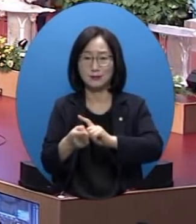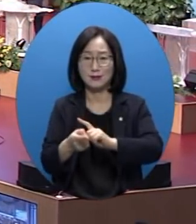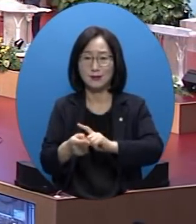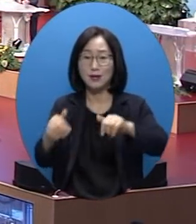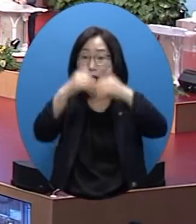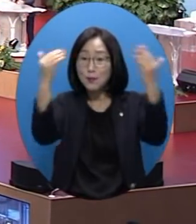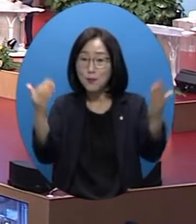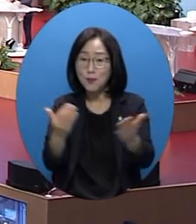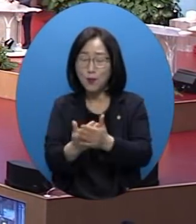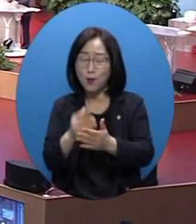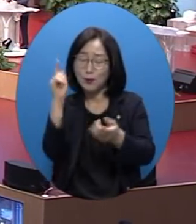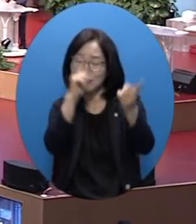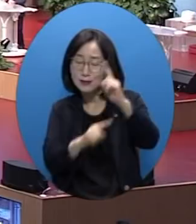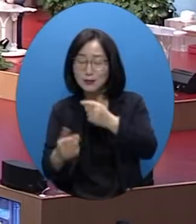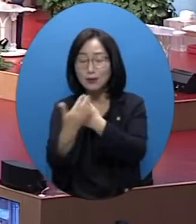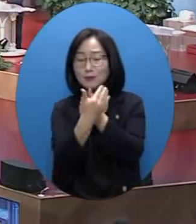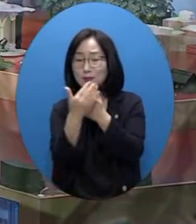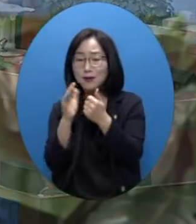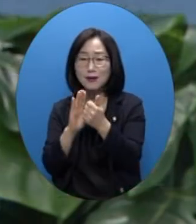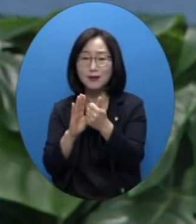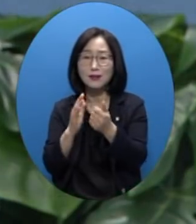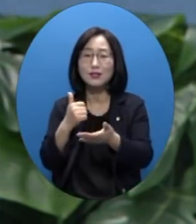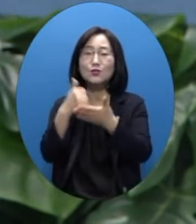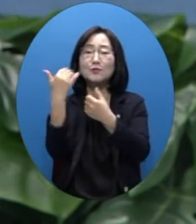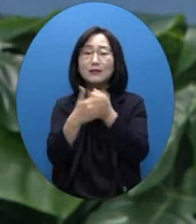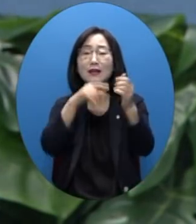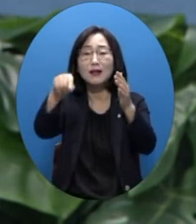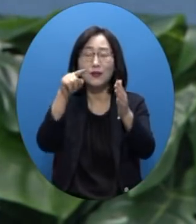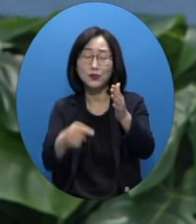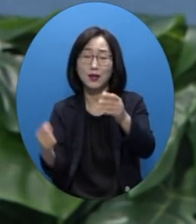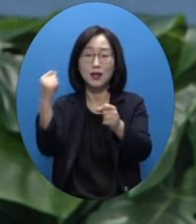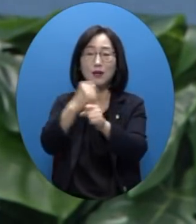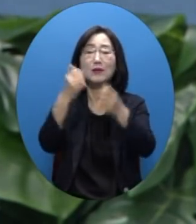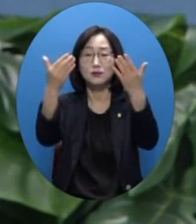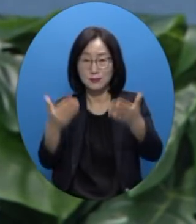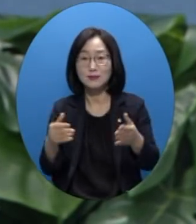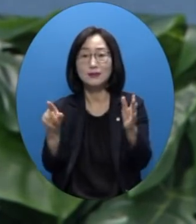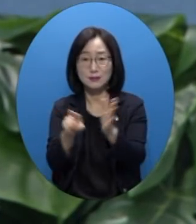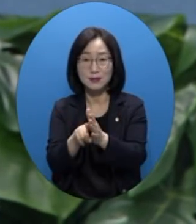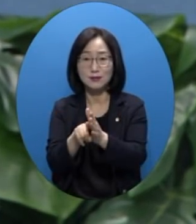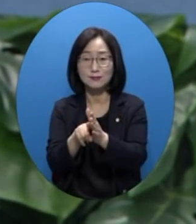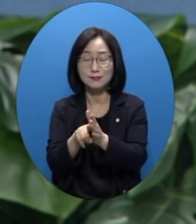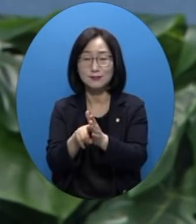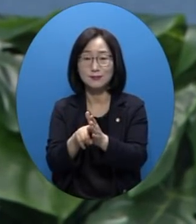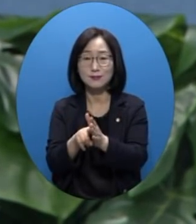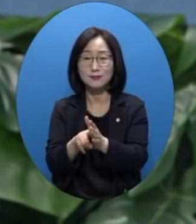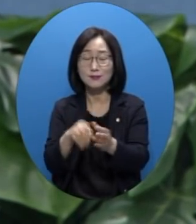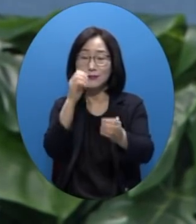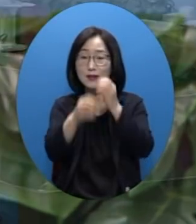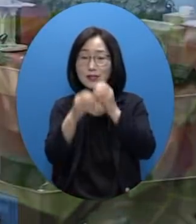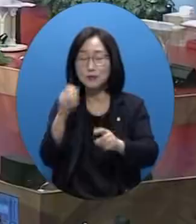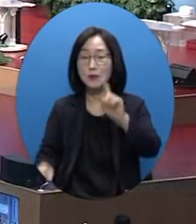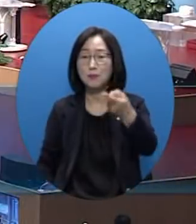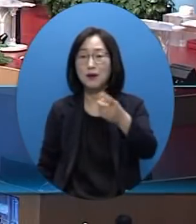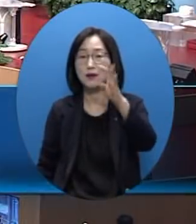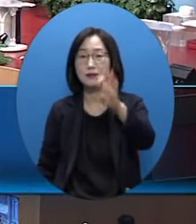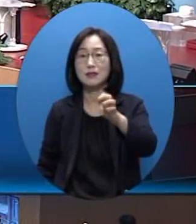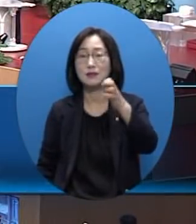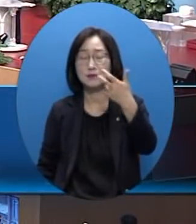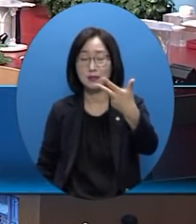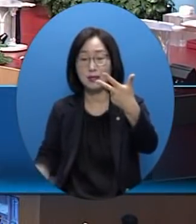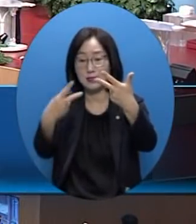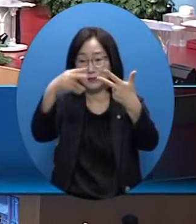모든 상처를 싸매주시고 우리를 주님 은혜 가운데 회복시켜 주시는 것입니다. 시편 147편